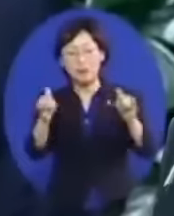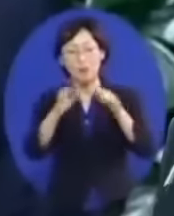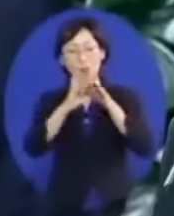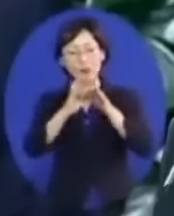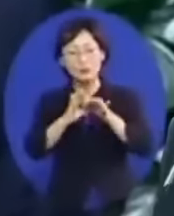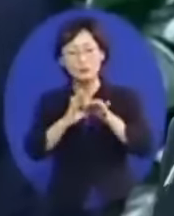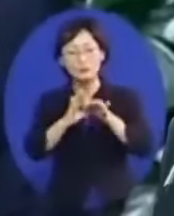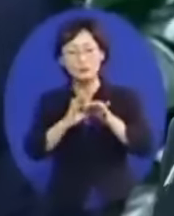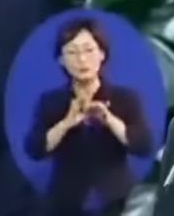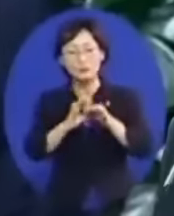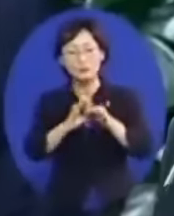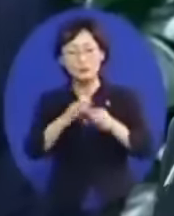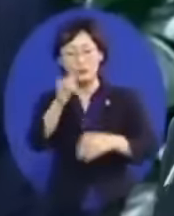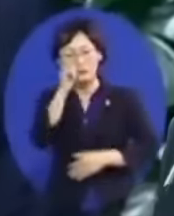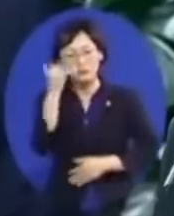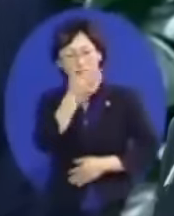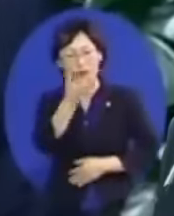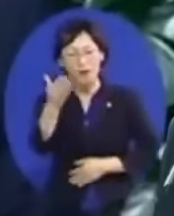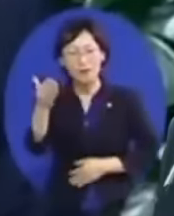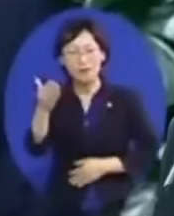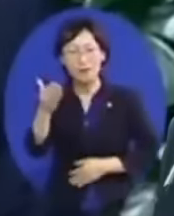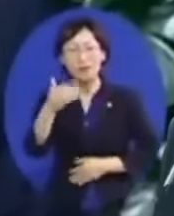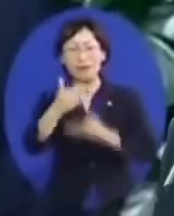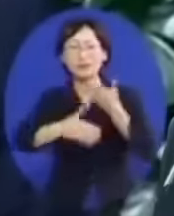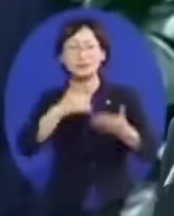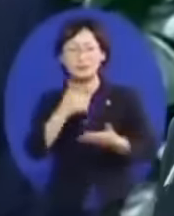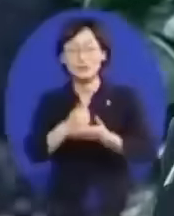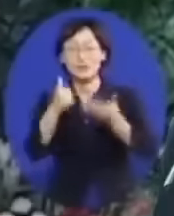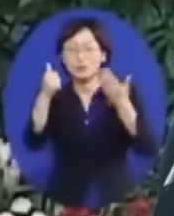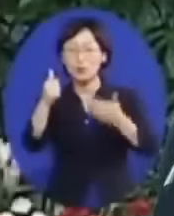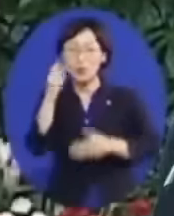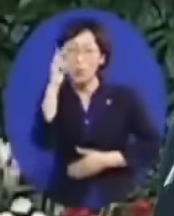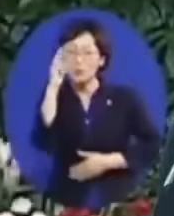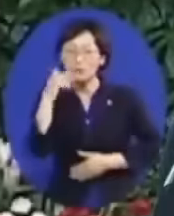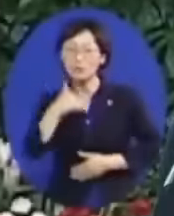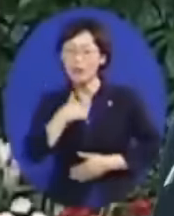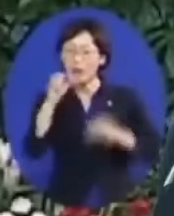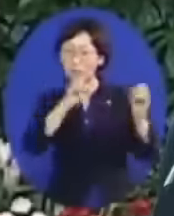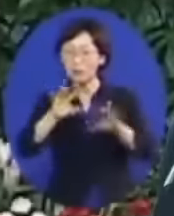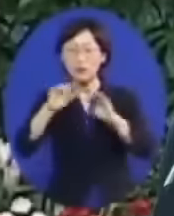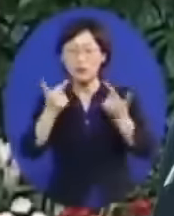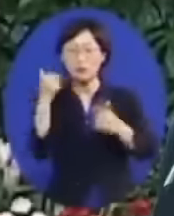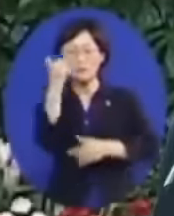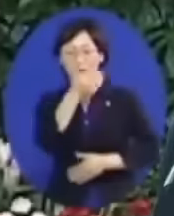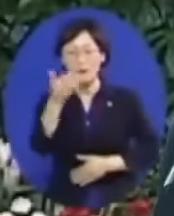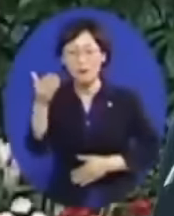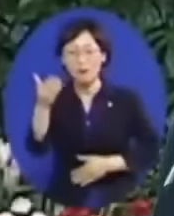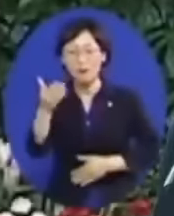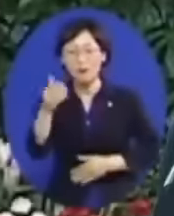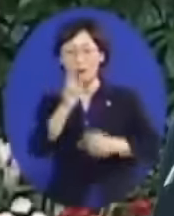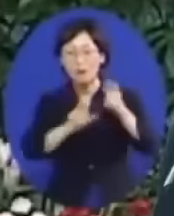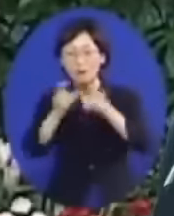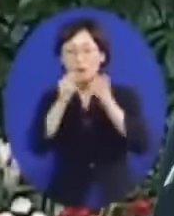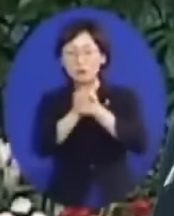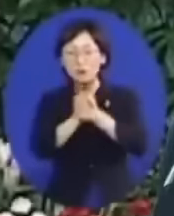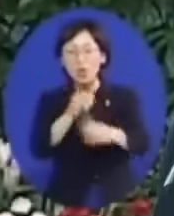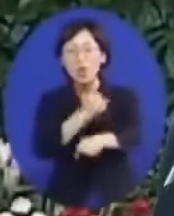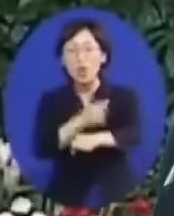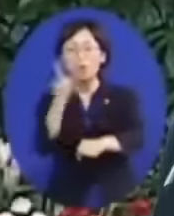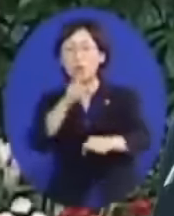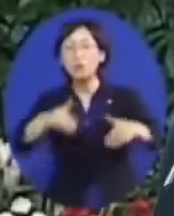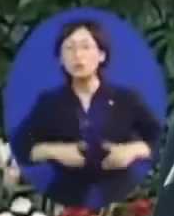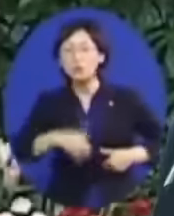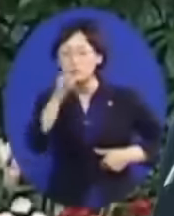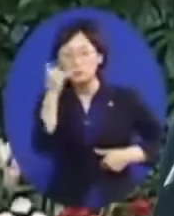관심이 계신가? 하나님께서 혹시 나를 버리신 것이 아닐까? 더 기도해봤자 무슨 소용이